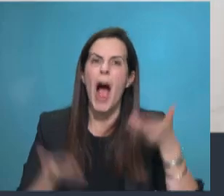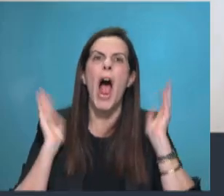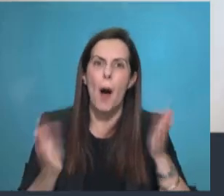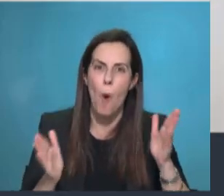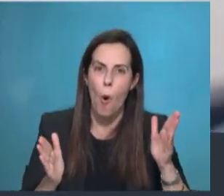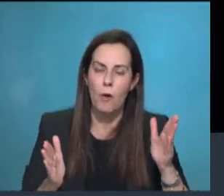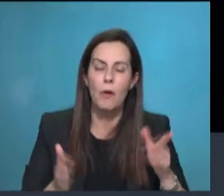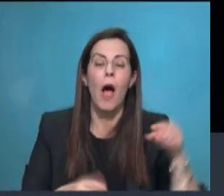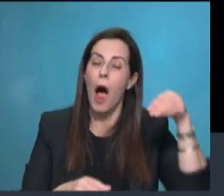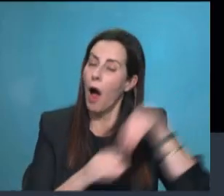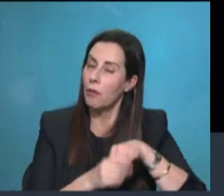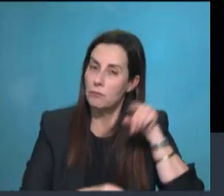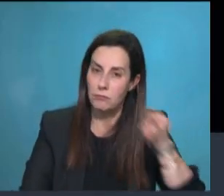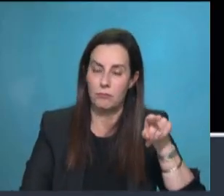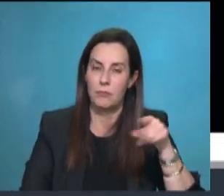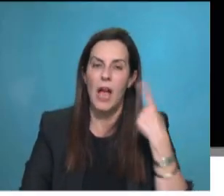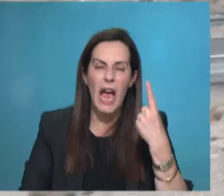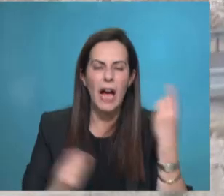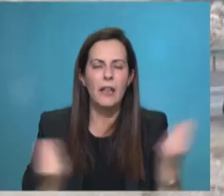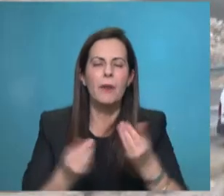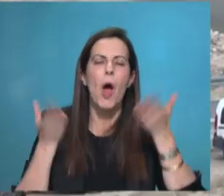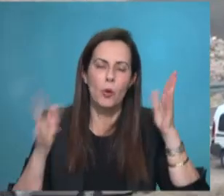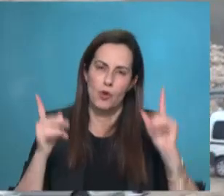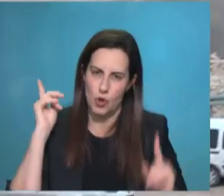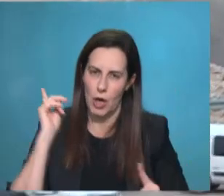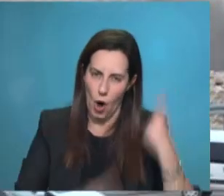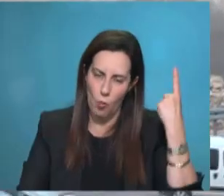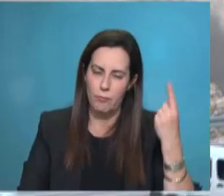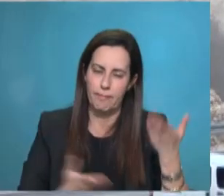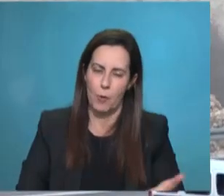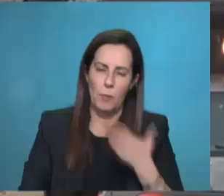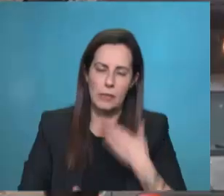על חלקם באחד מהאסונות הכבדים שאירעו כאן.